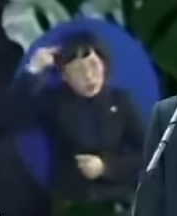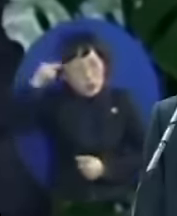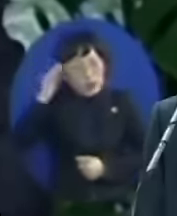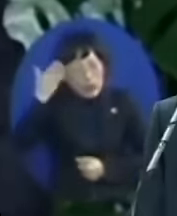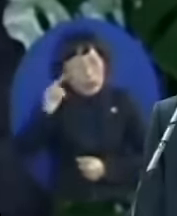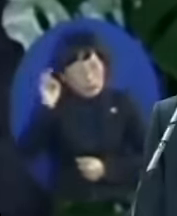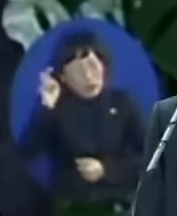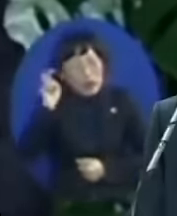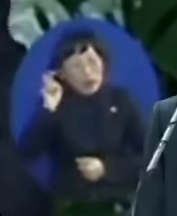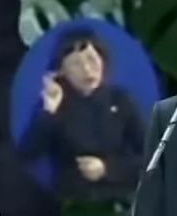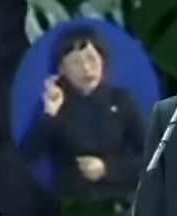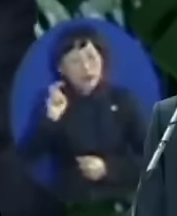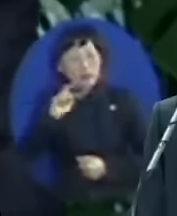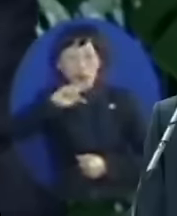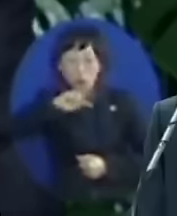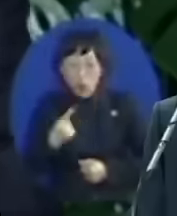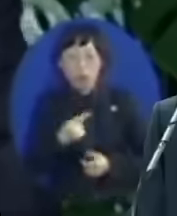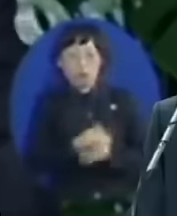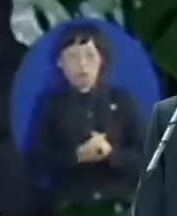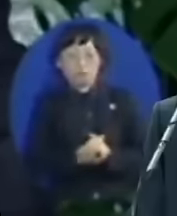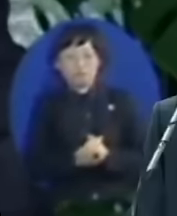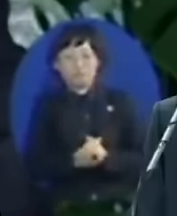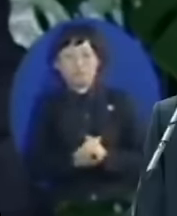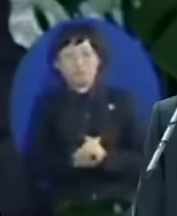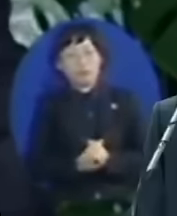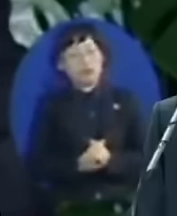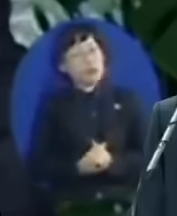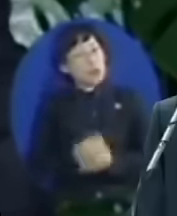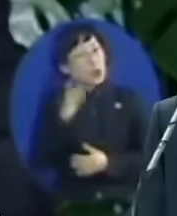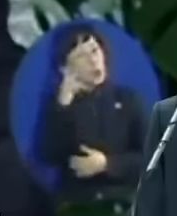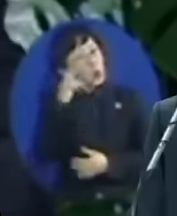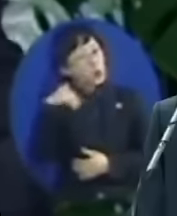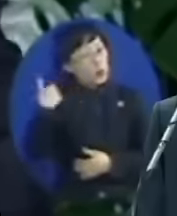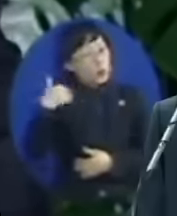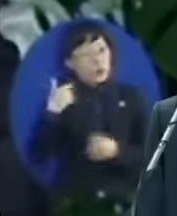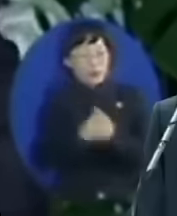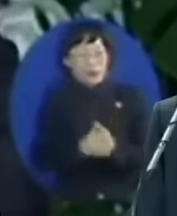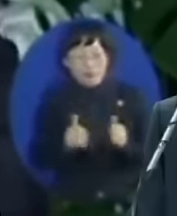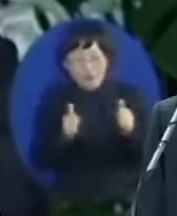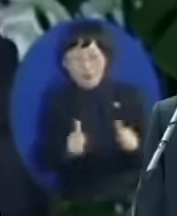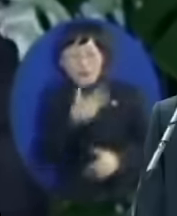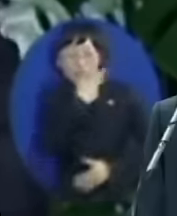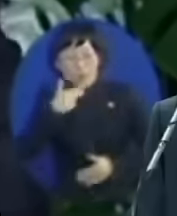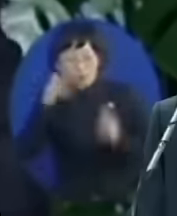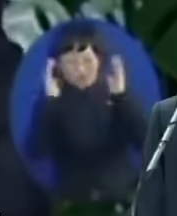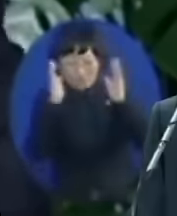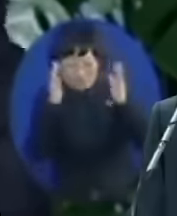하는가 보다. 그래도 행여나 싶어서 열심히 영어를 공부했어요. 열심히 영어 성경을 읽고